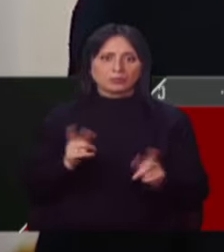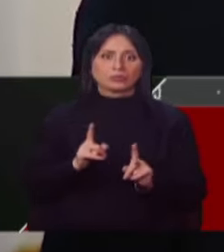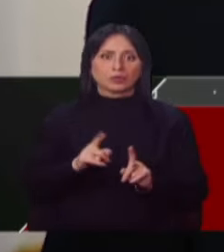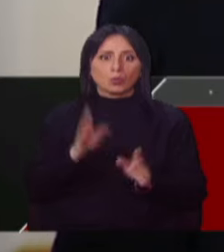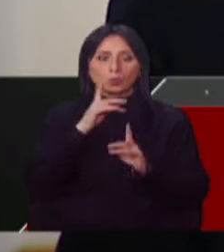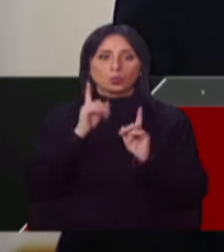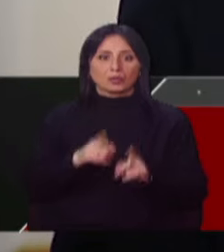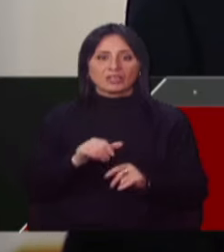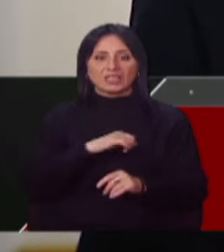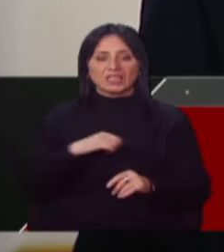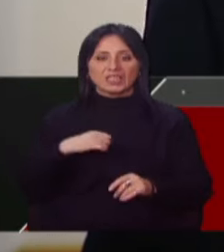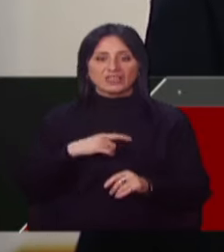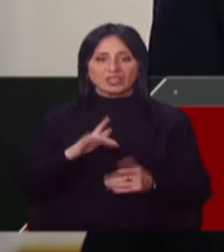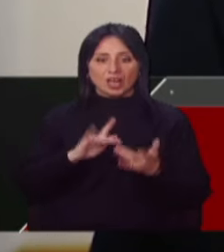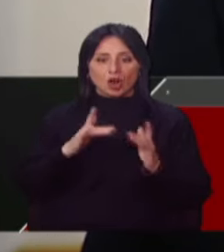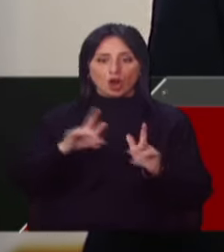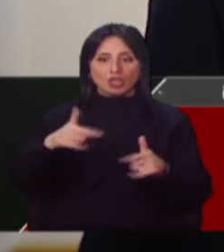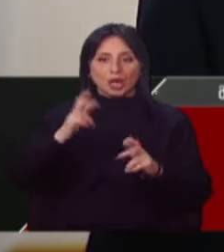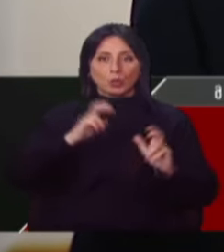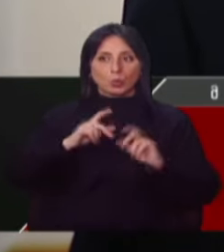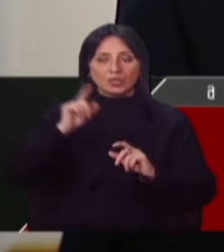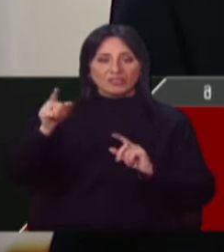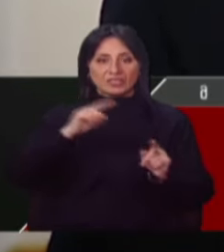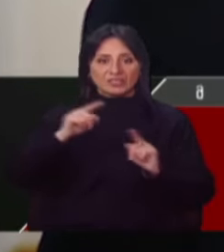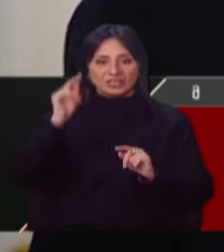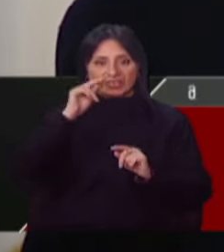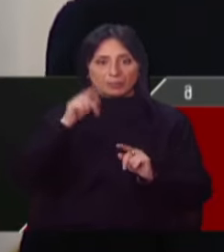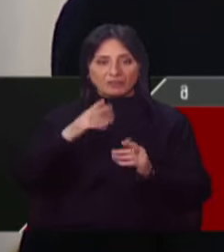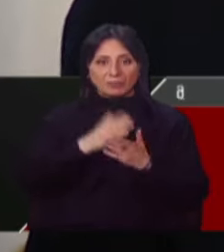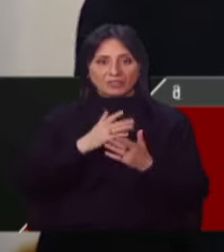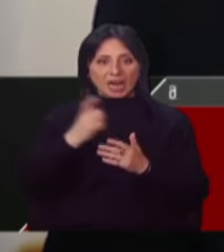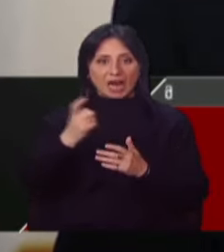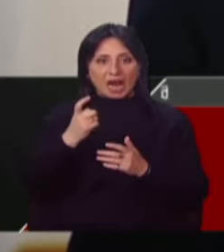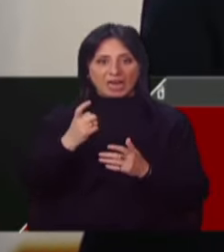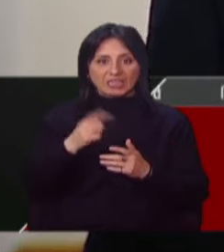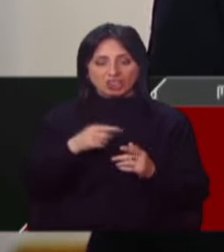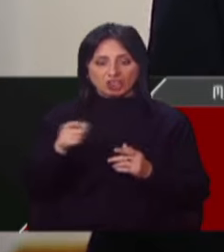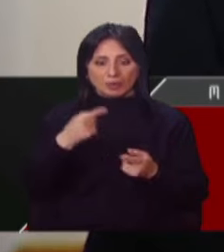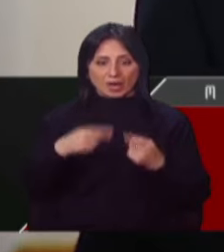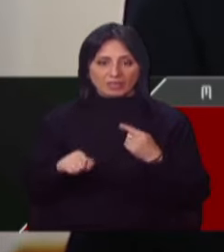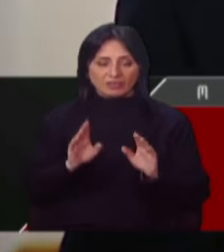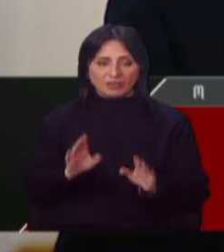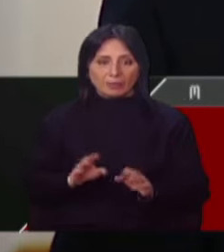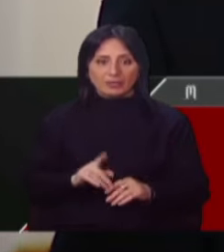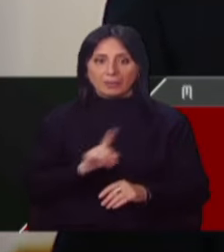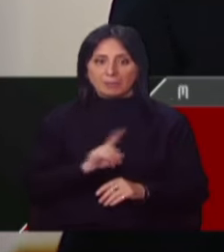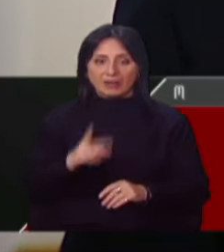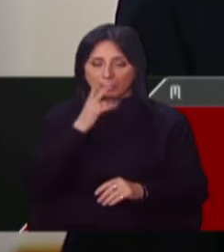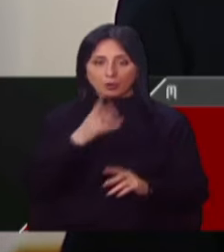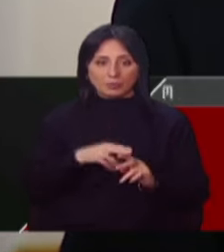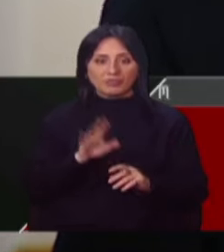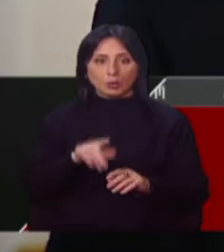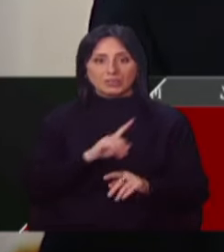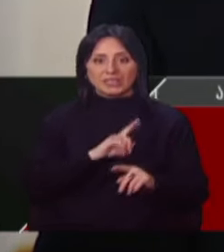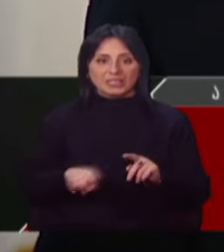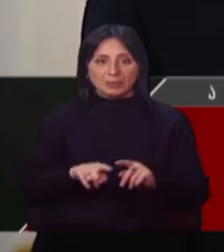куне бревиаро, титон онлайн университет общий, титас, але общий, арсеус харис, хемис, шорис, ганс, хоба, программа михо, там есть рацу